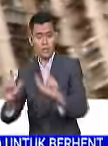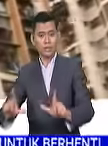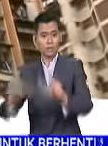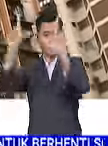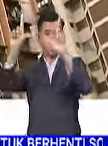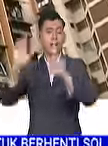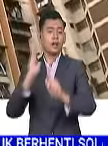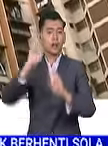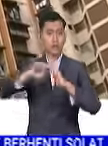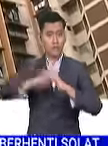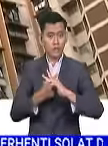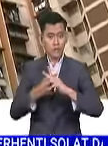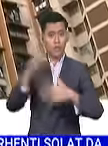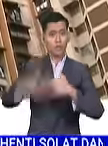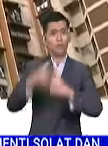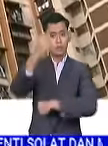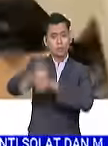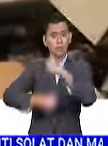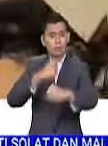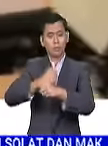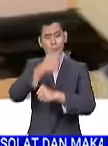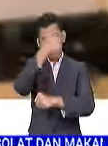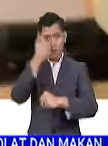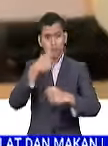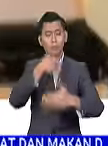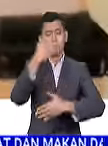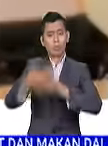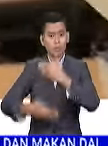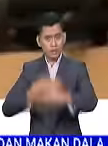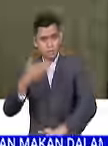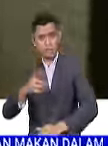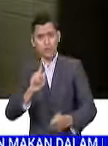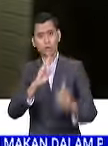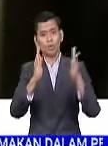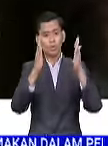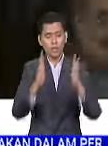dimulakan awal tahun depan selepas proses perolehan kontrak selesai.